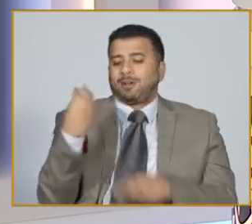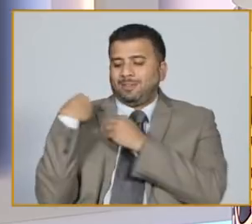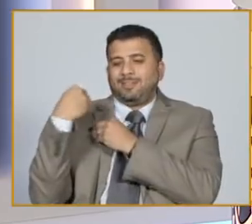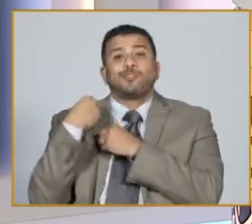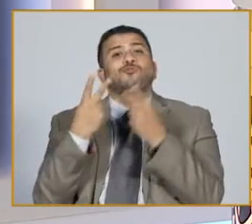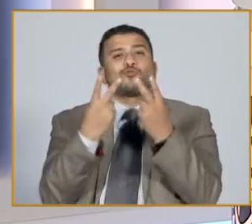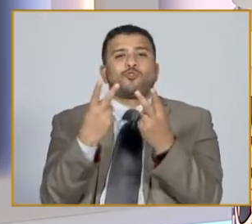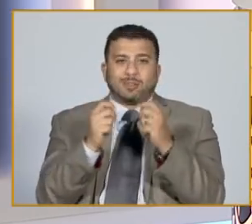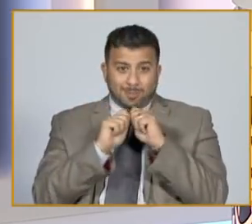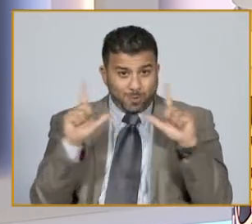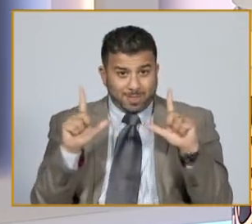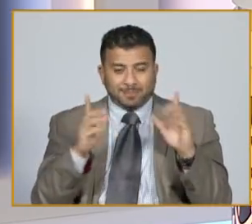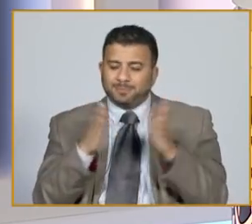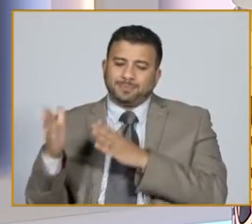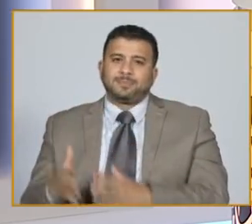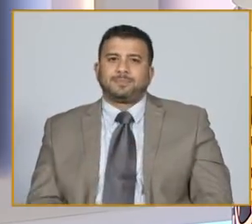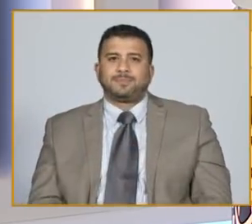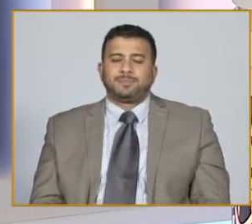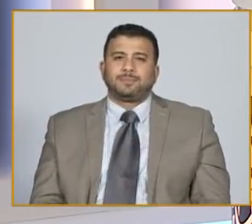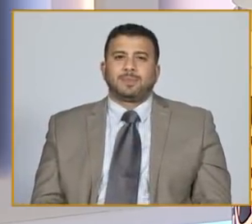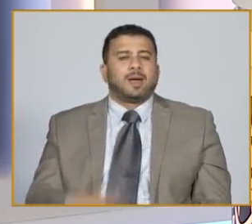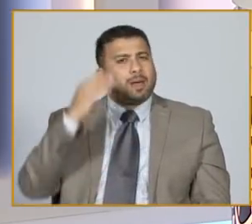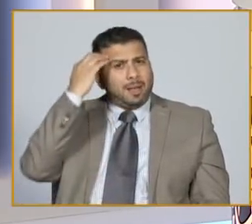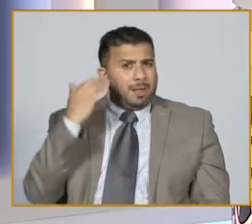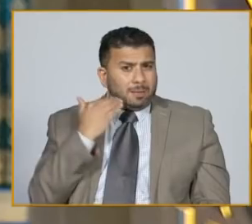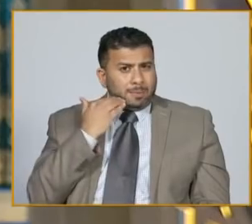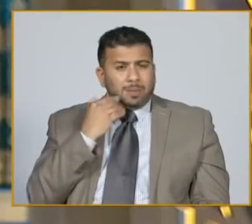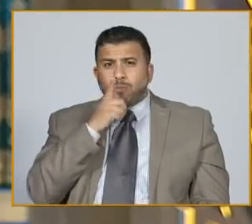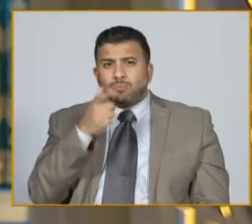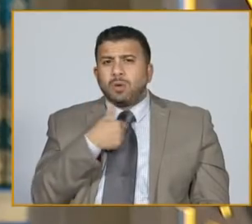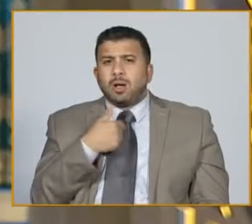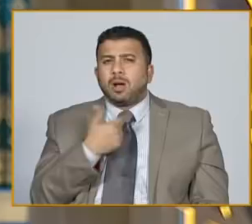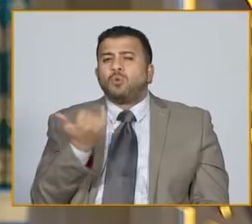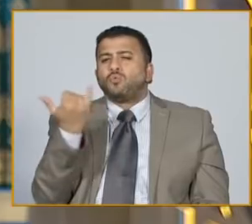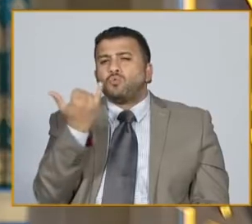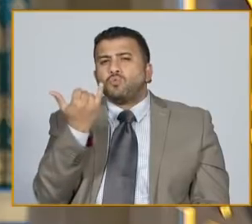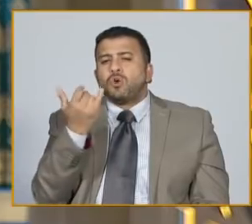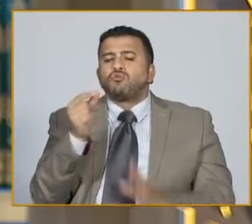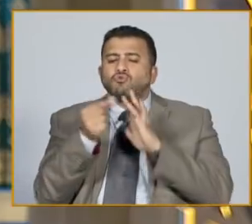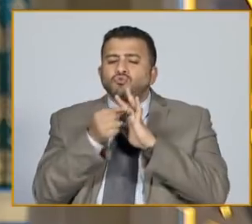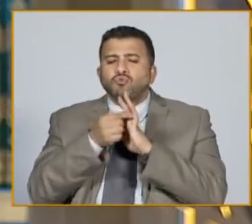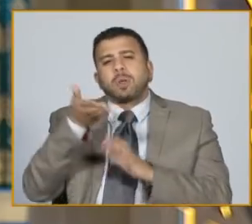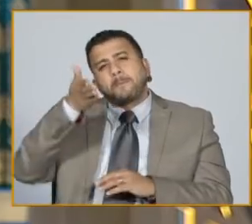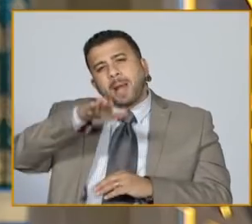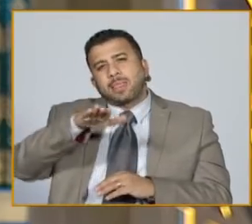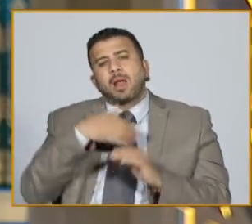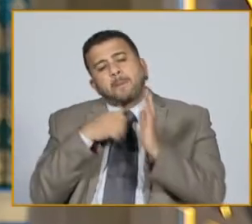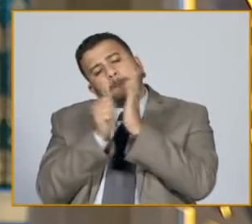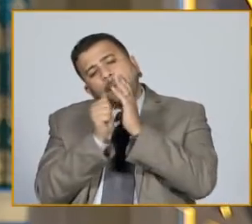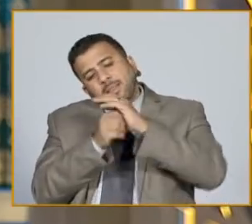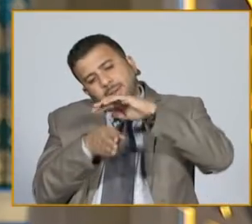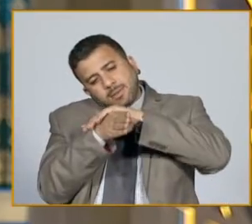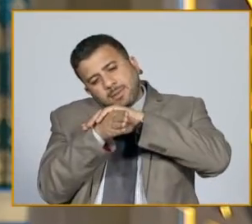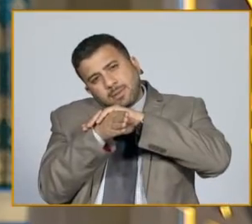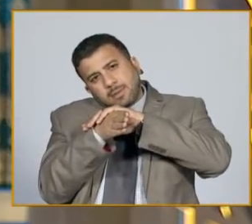أم وليد من أبو ظبي تقول بأنها في العدة، وتقول أحيانا أريد أن أخرج للضرورة إلى الطبيب وكذا، تقول يعني هل